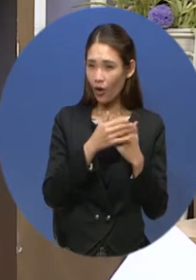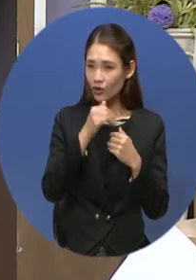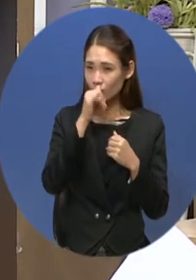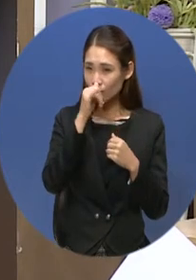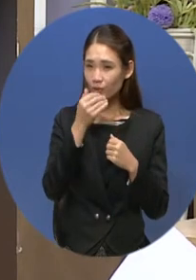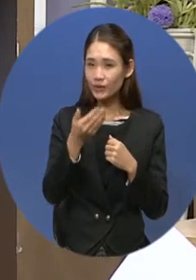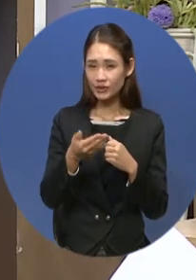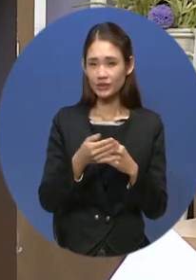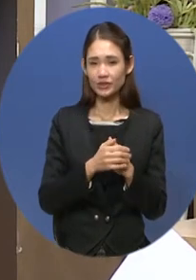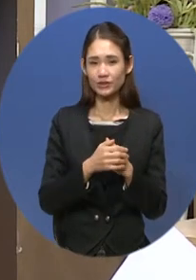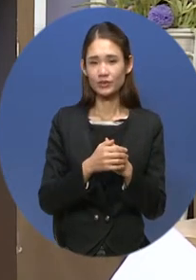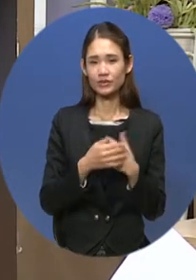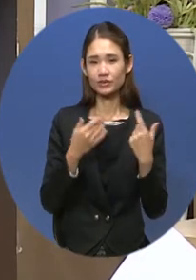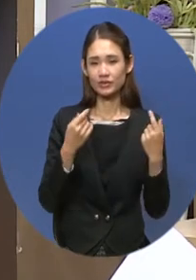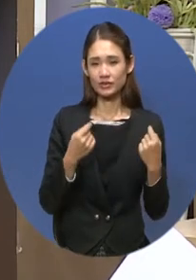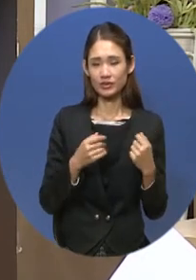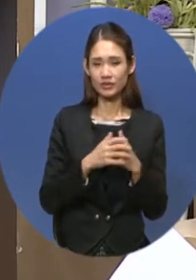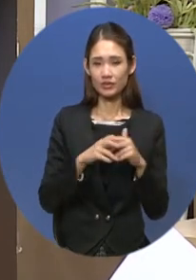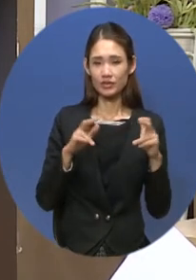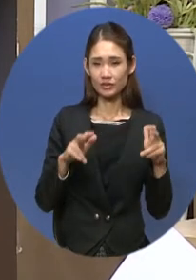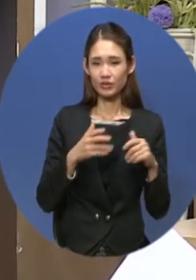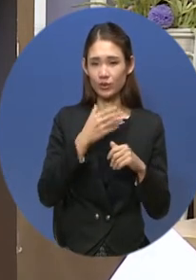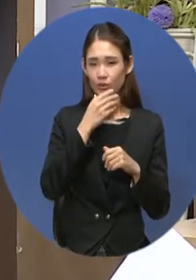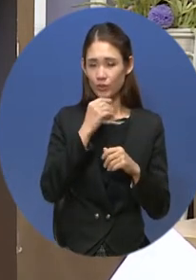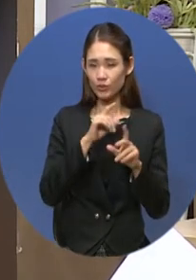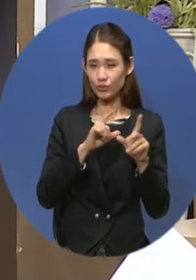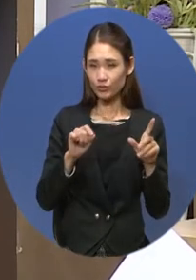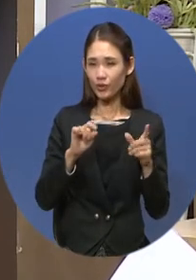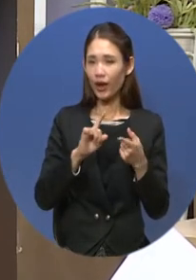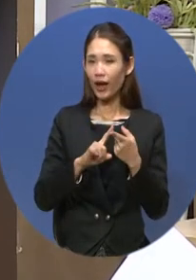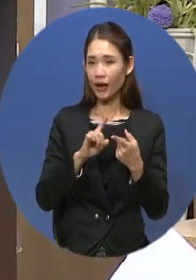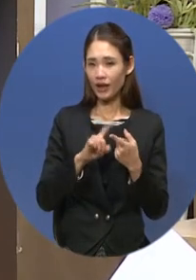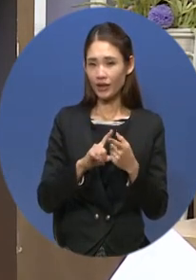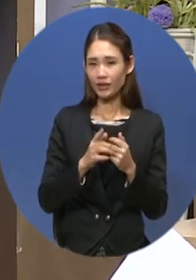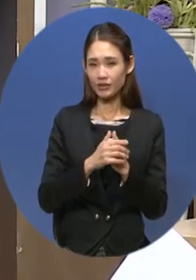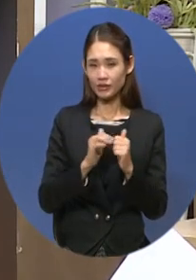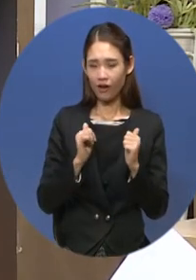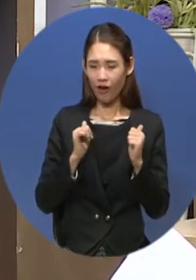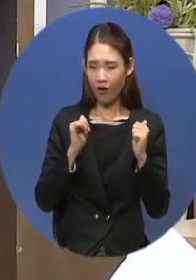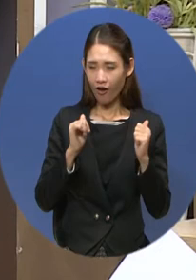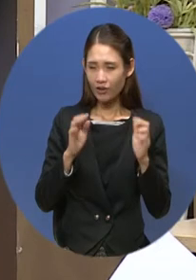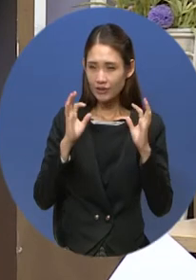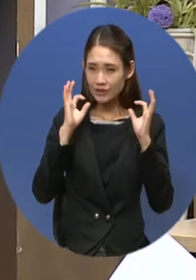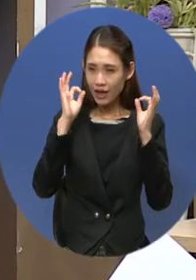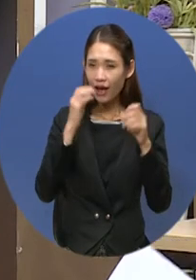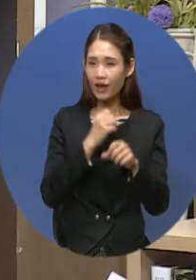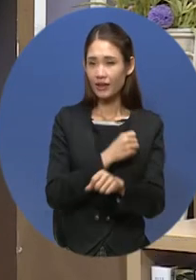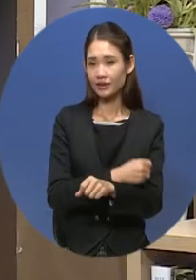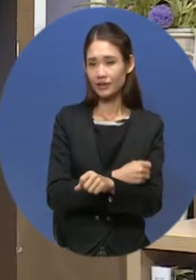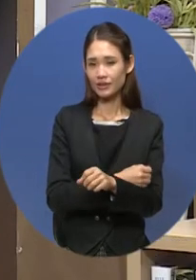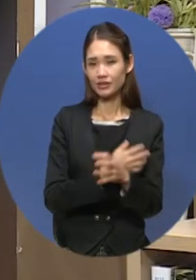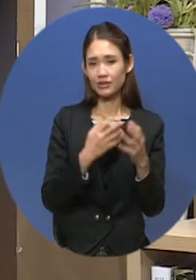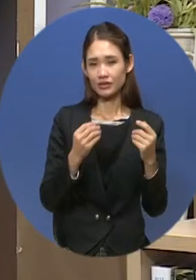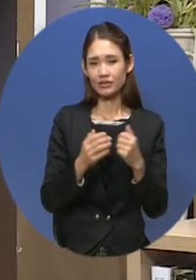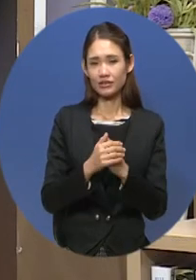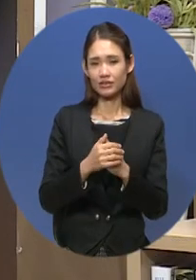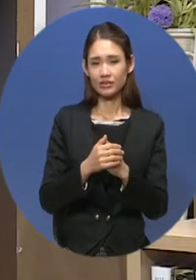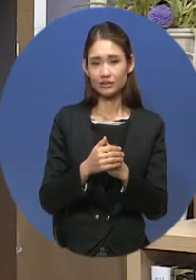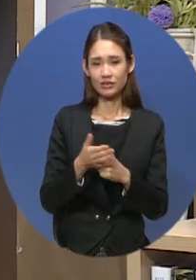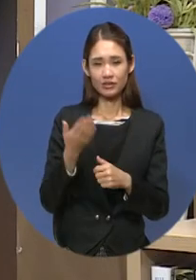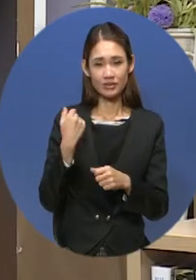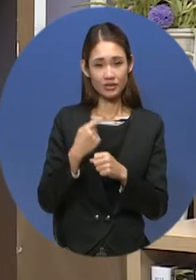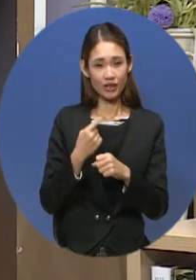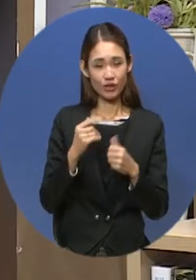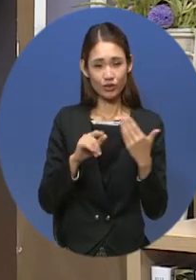이 경력도 쌓으셨고 그렇게 하다 보니까 지금도 이 복지 분야에 대해서 열심히 애쓰시고 계신데 또이 지난해 9월에